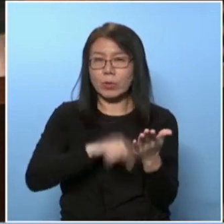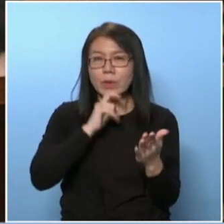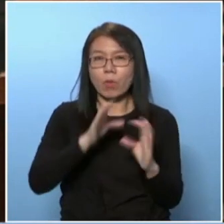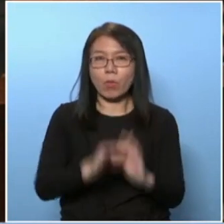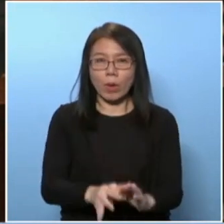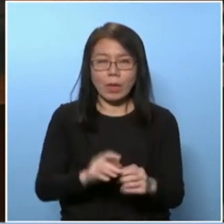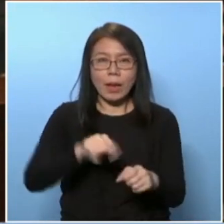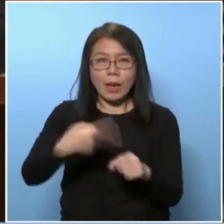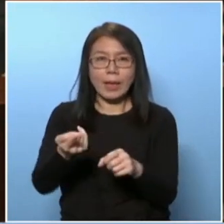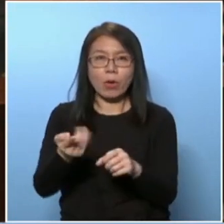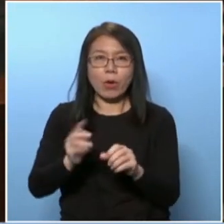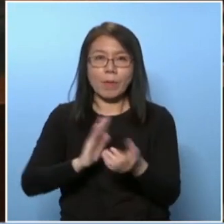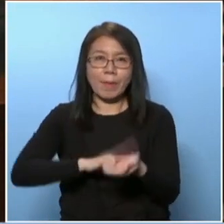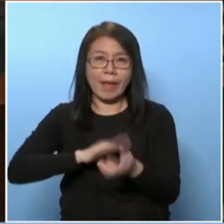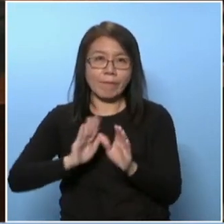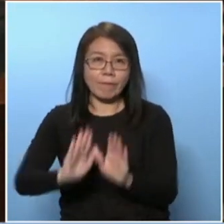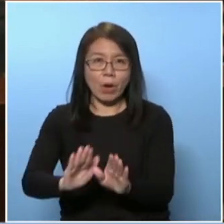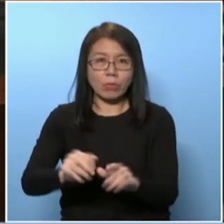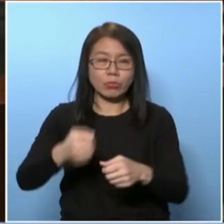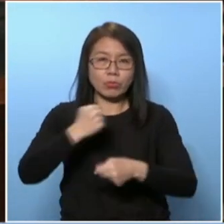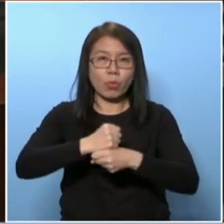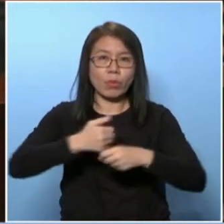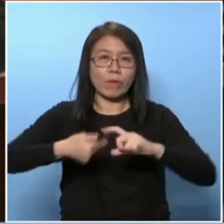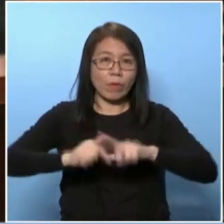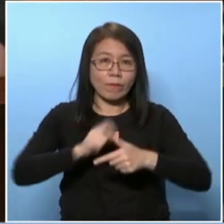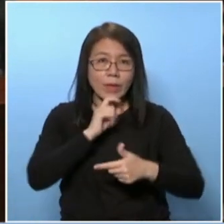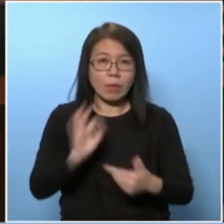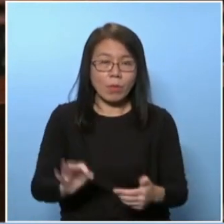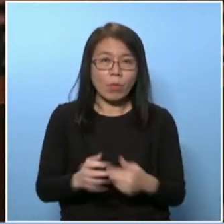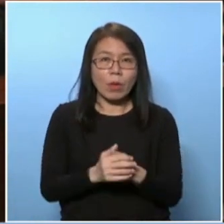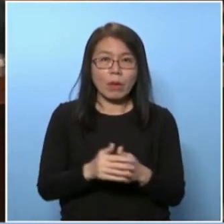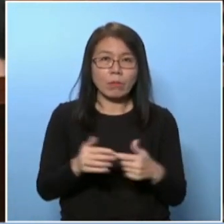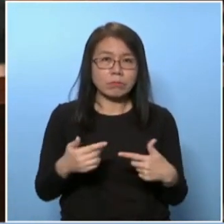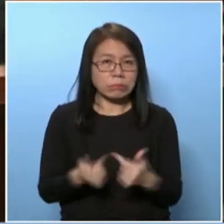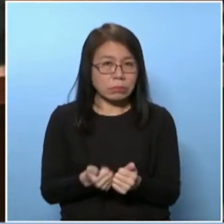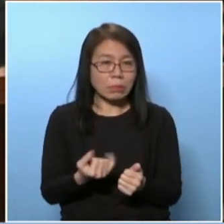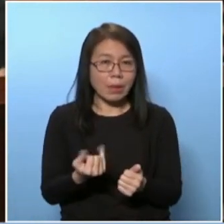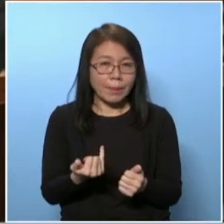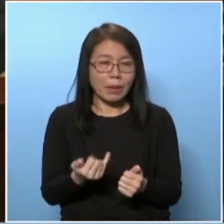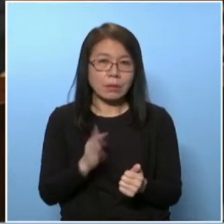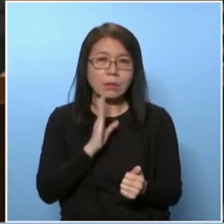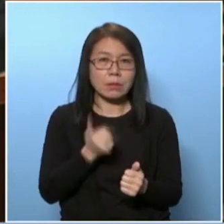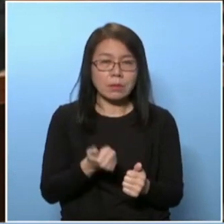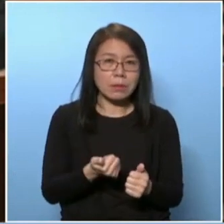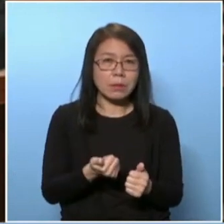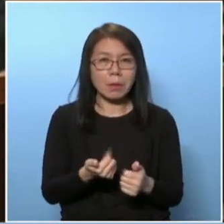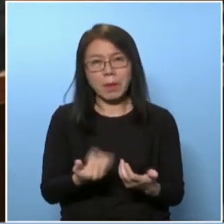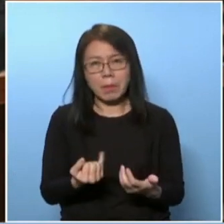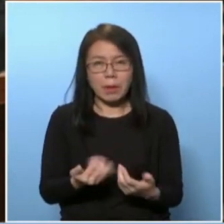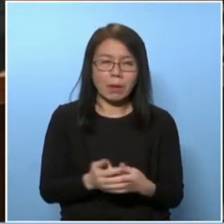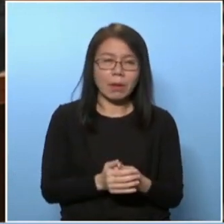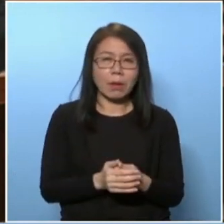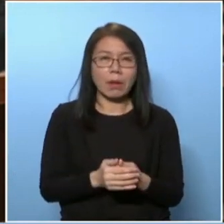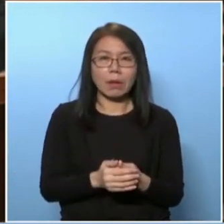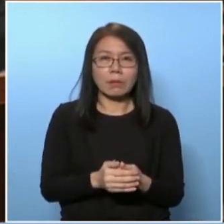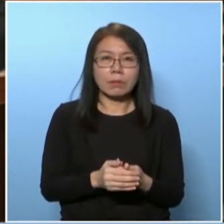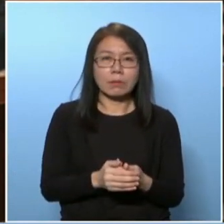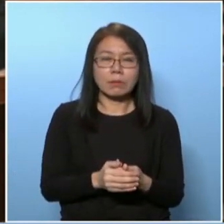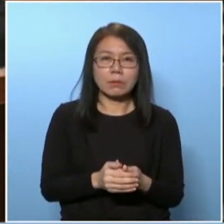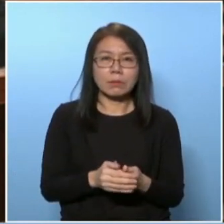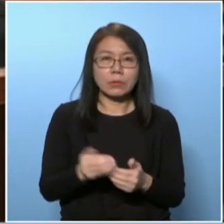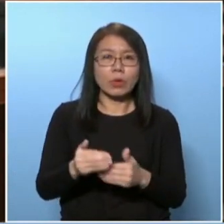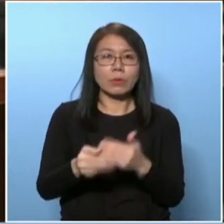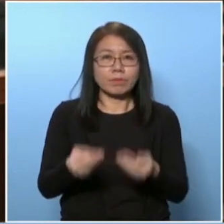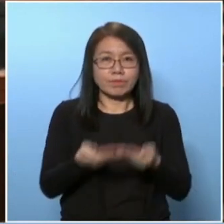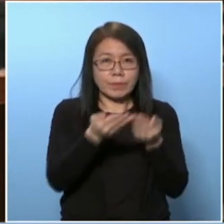一些額外的防疫 的做法呢，是不是合適啊，是不是符合那個防疫安排，然後呢才會去到即